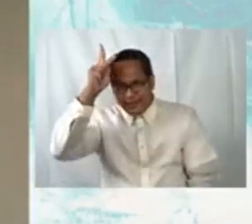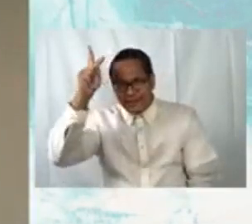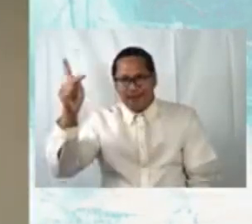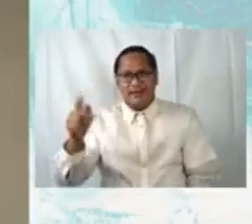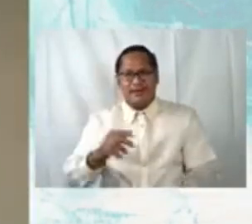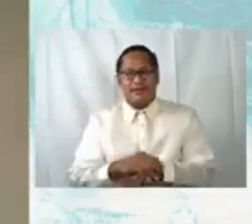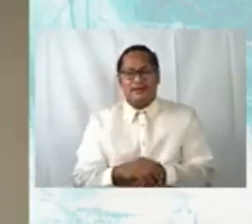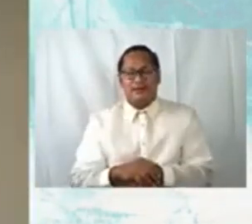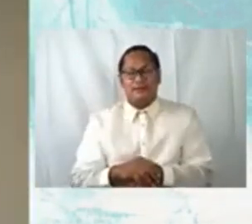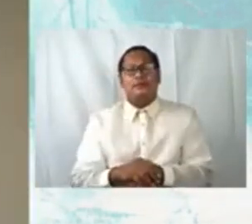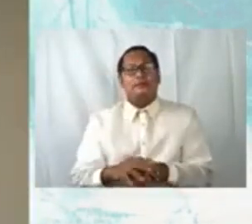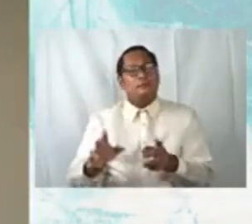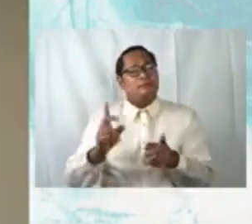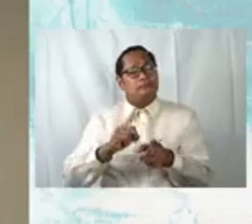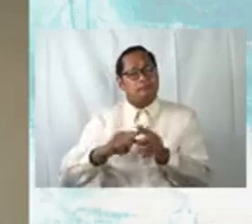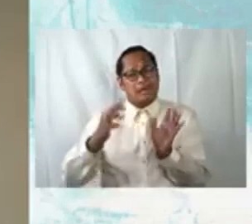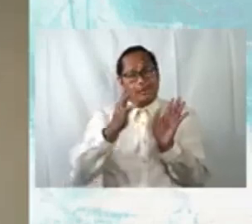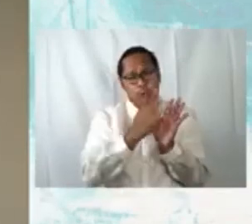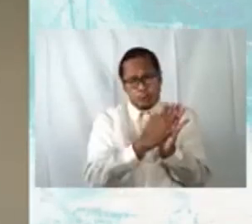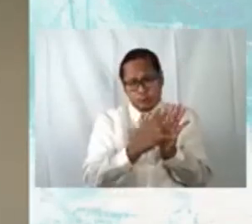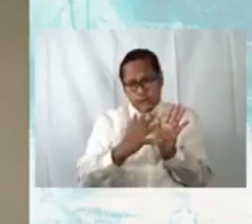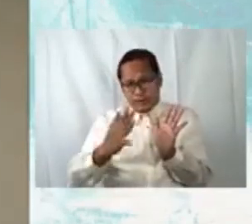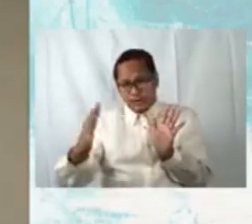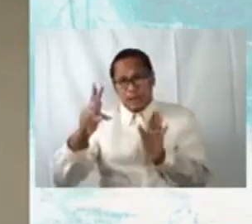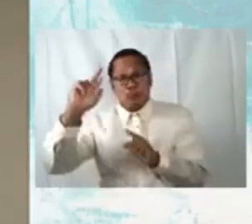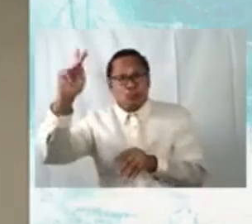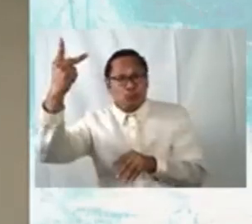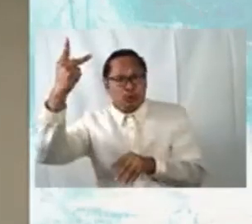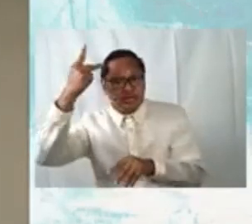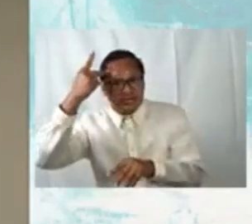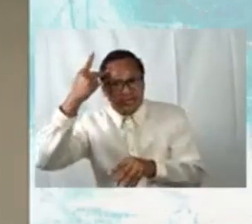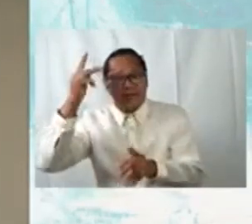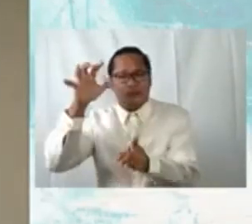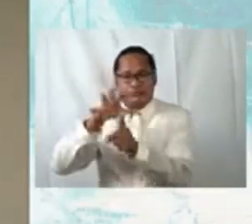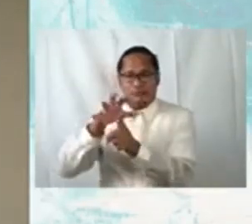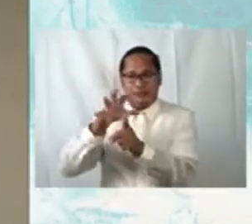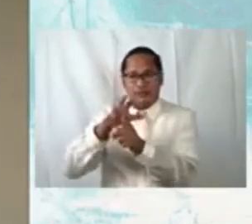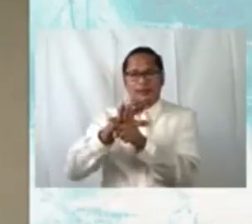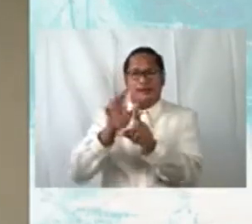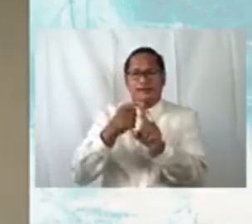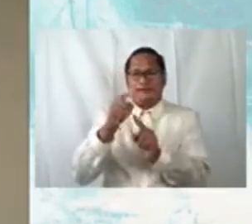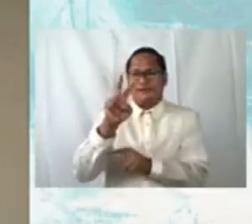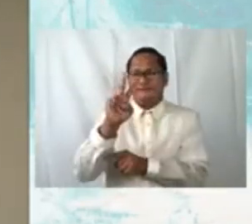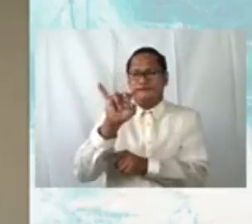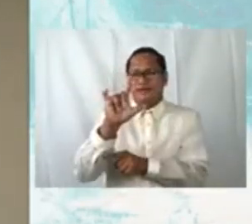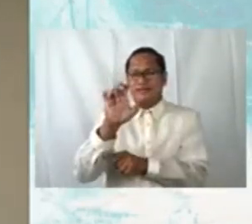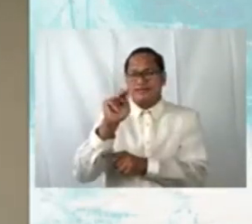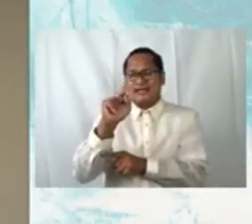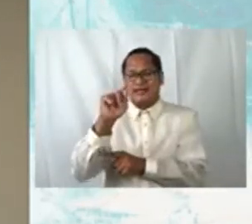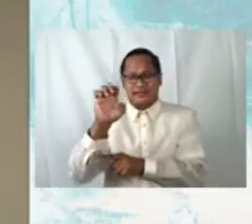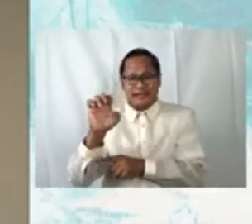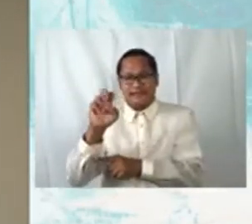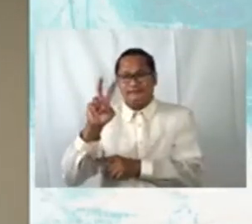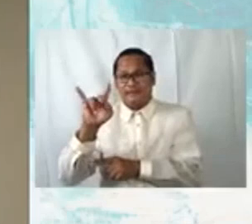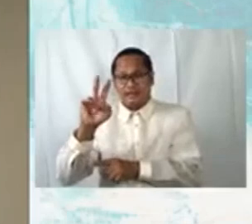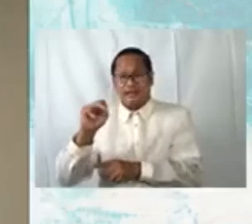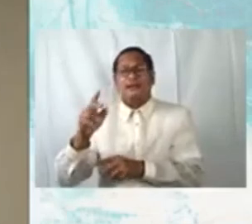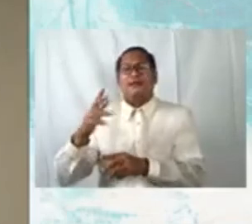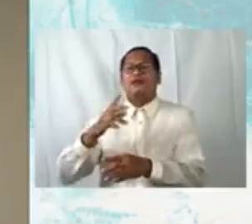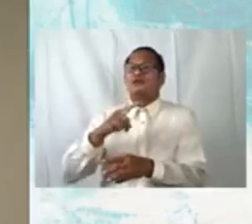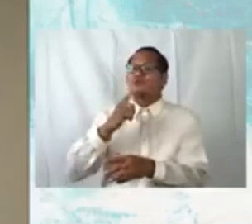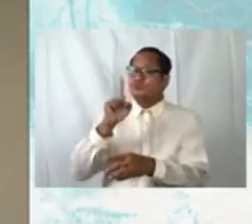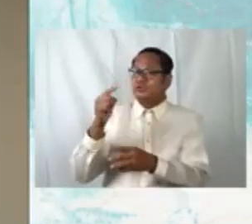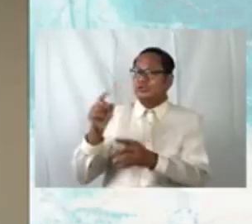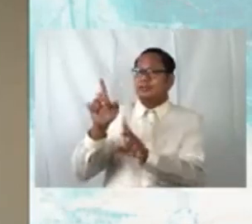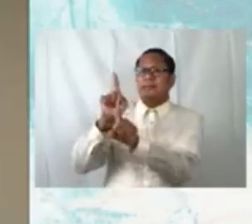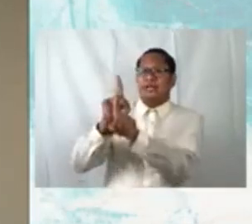Pero eventually po, yung ating political elite, according to Dr. Vicente Villan, one of my mentors in the UP History